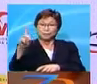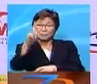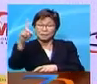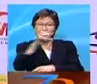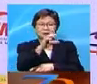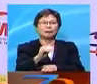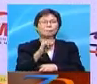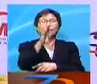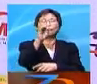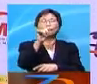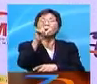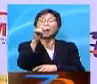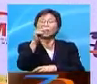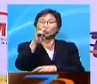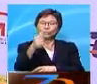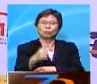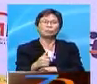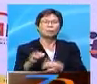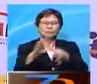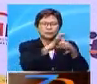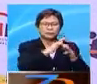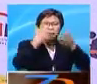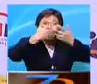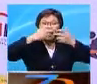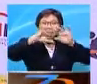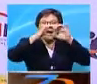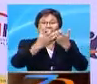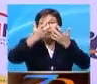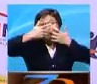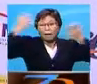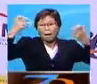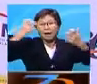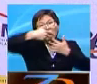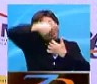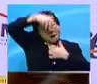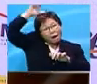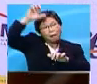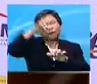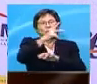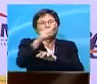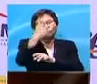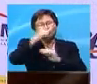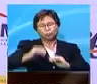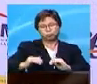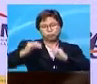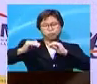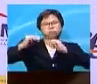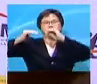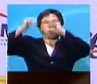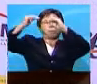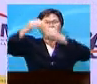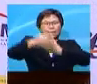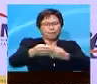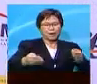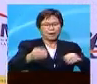bergabung tenaga l untuk menikaraf